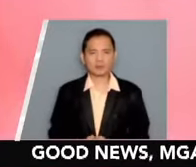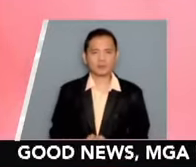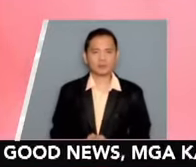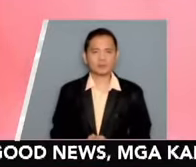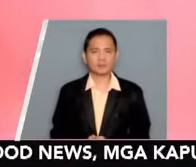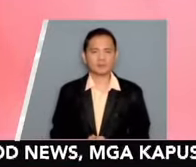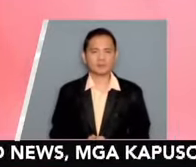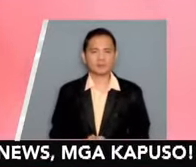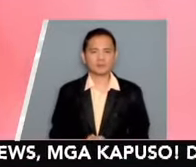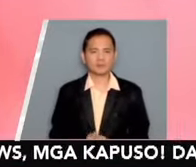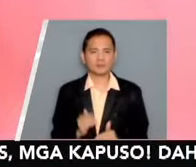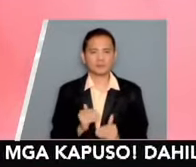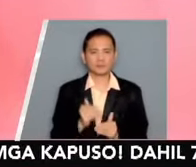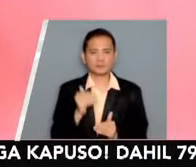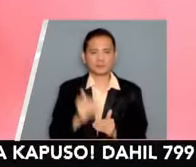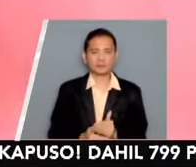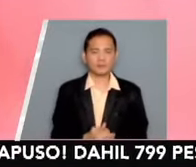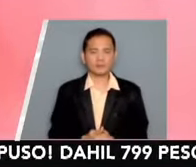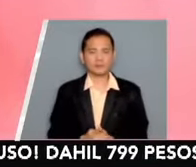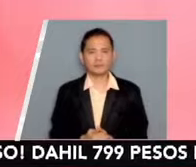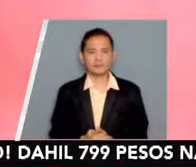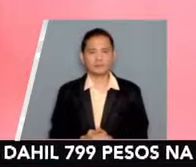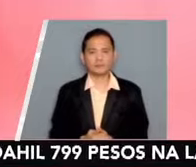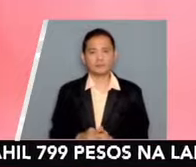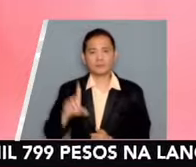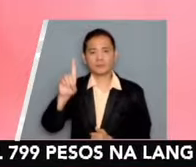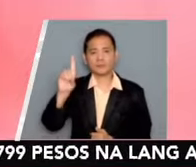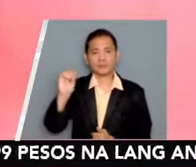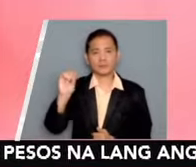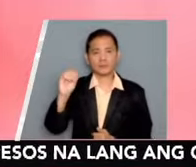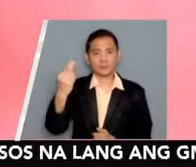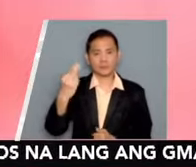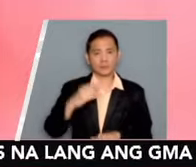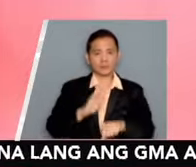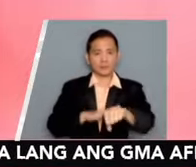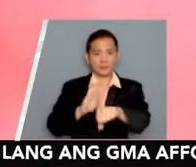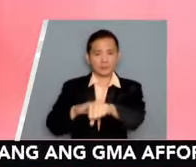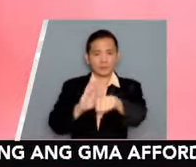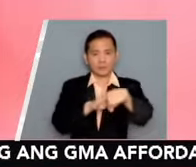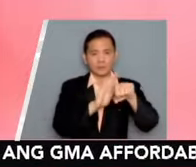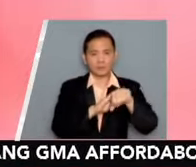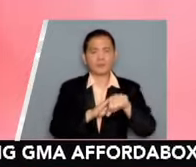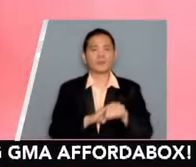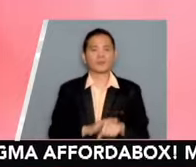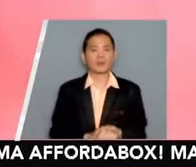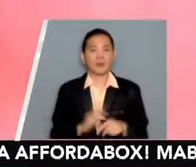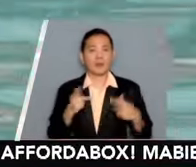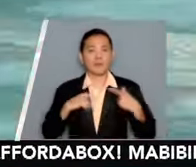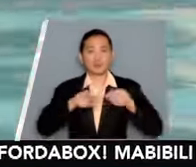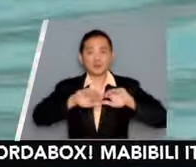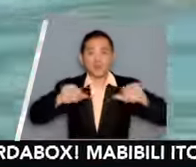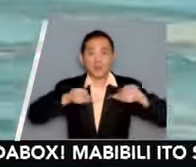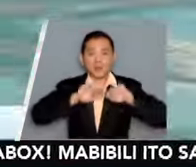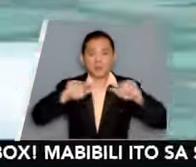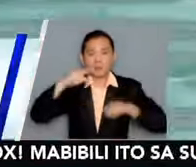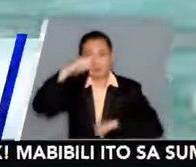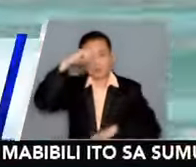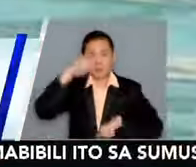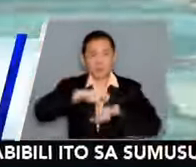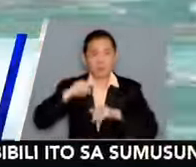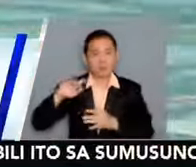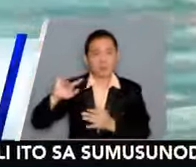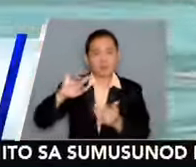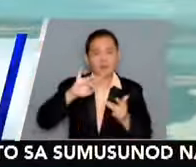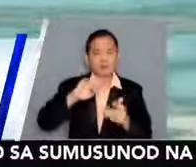May babala ang Department of Health ngayong kabi-kabila ang swimming at summer outing. Mag-ingat daw dahil maaaring makakuha ng mga sakit